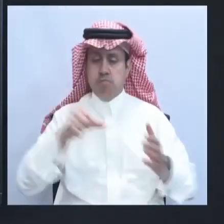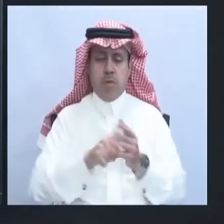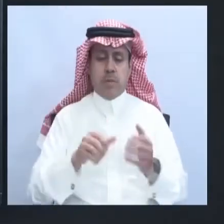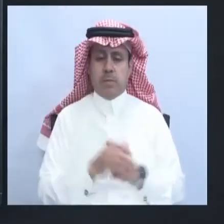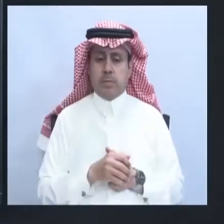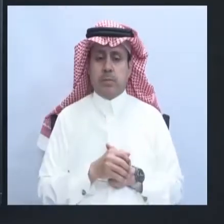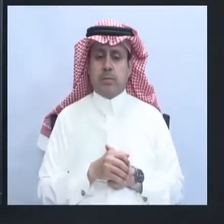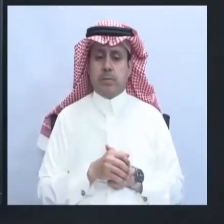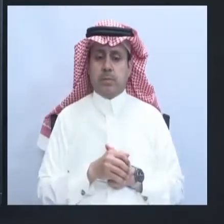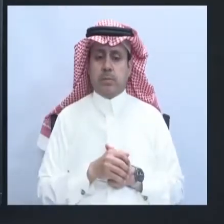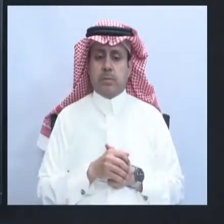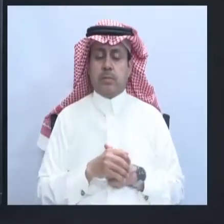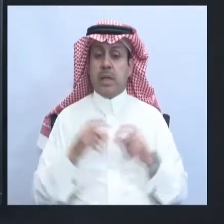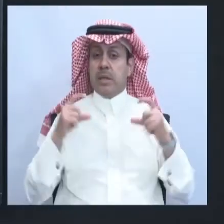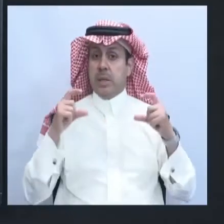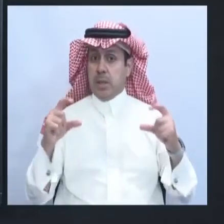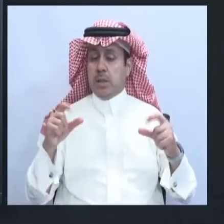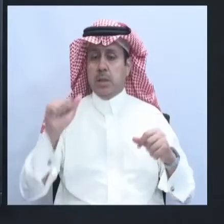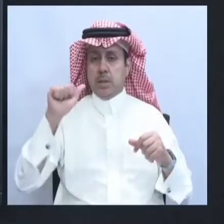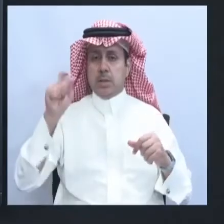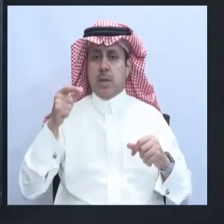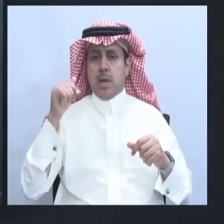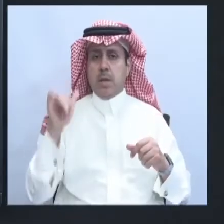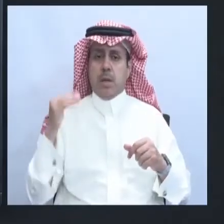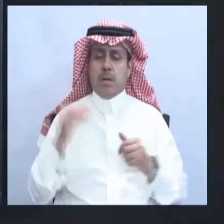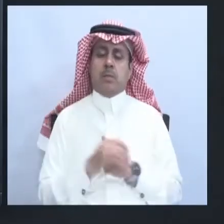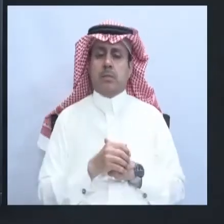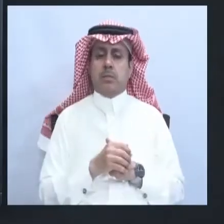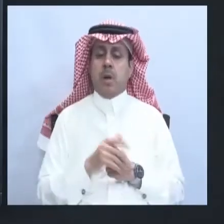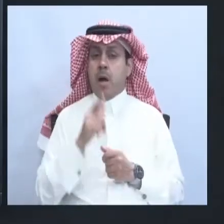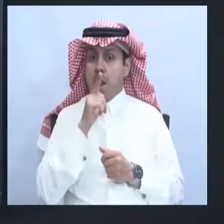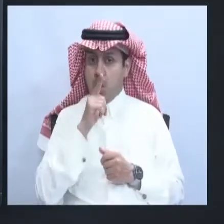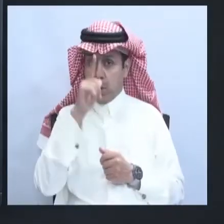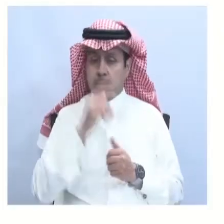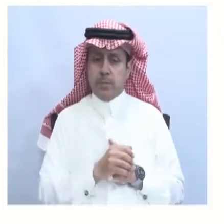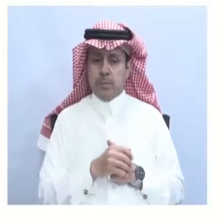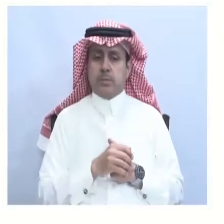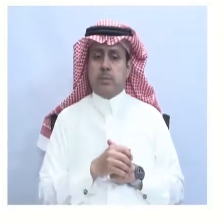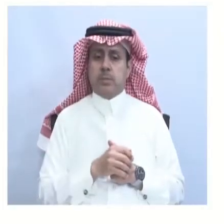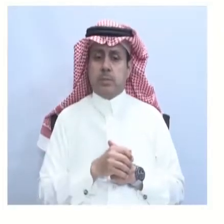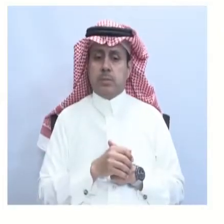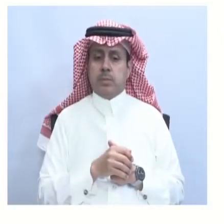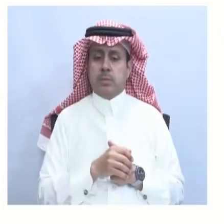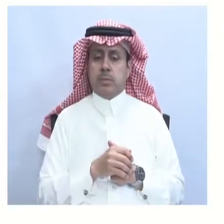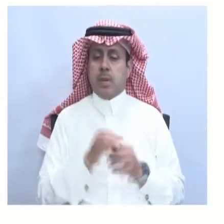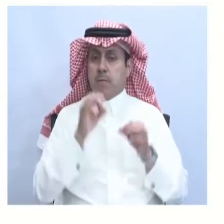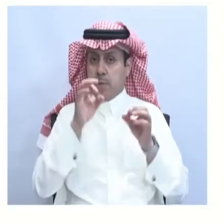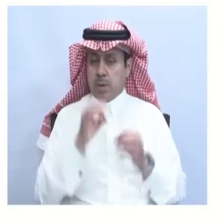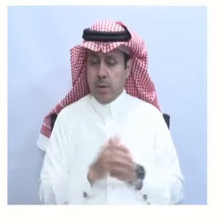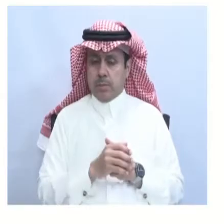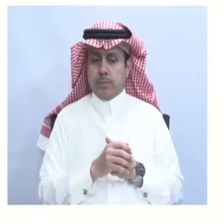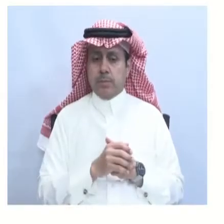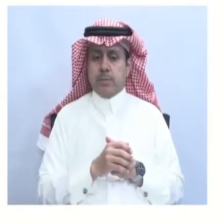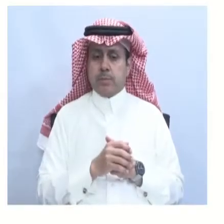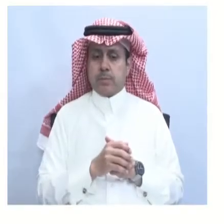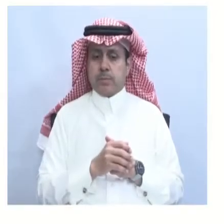وهذا عندنا الدليل صريح في هذا من القران الكريم قول الله تعالى يا ايها الذين امنوا لا